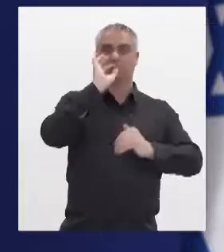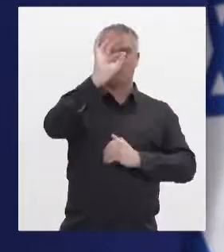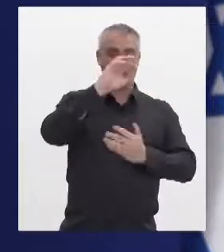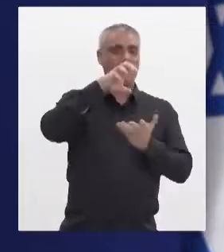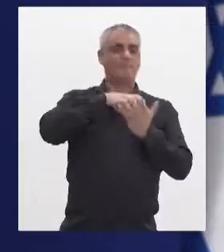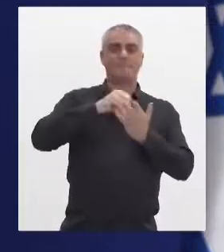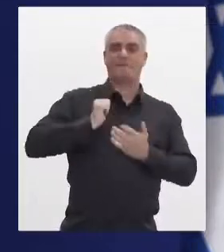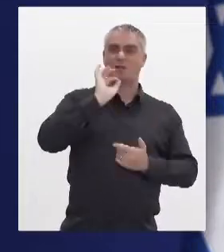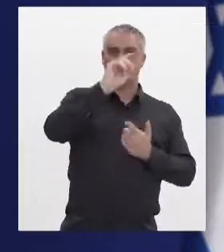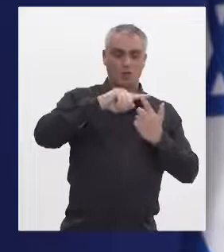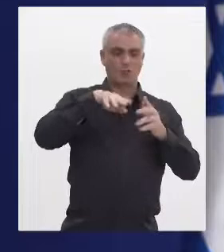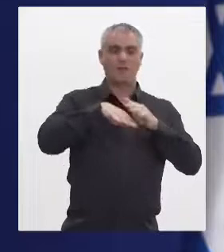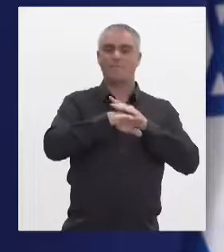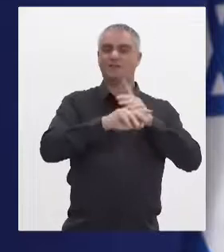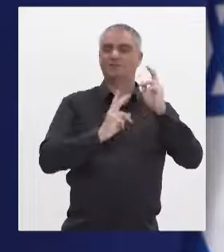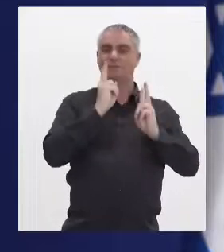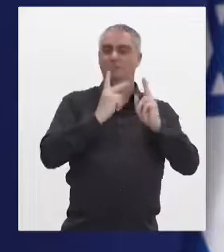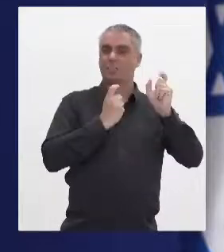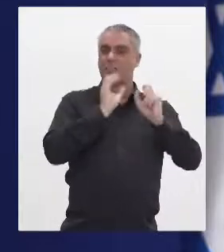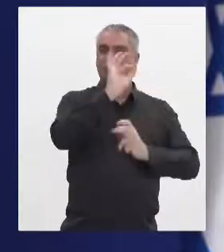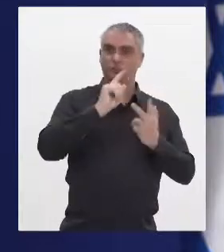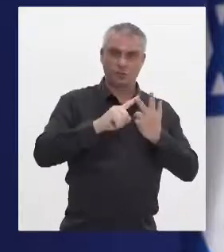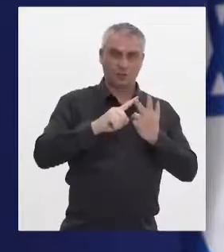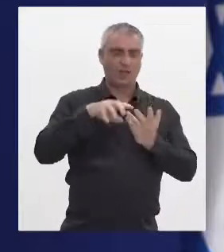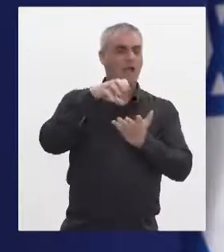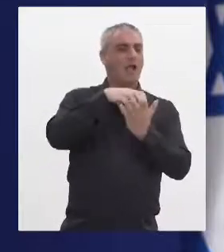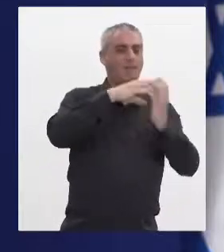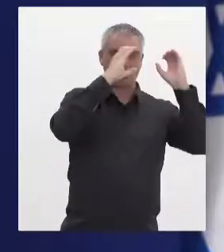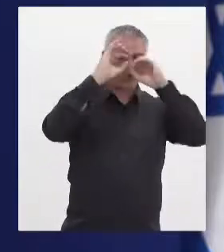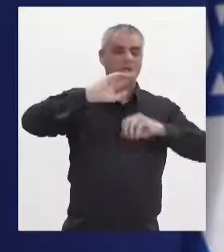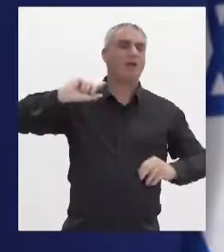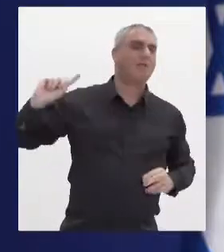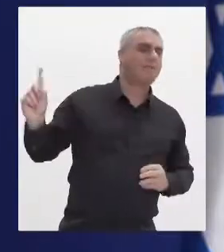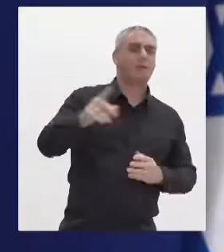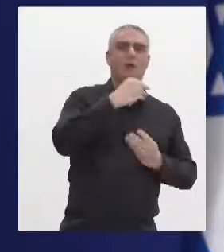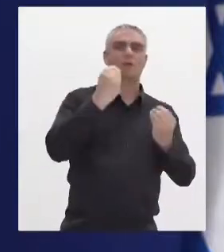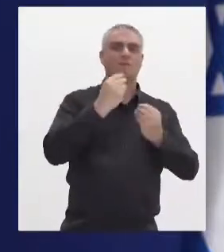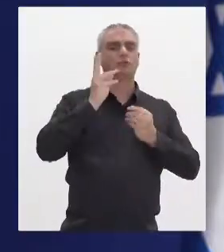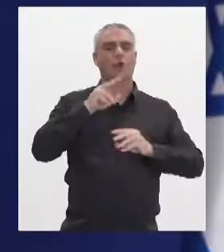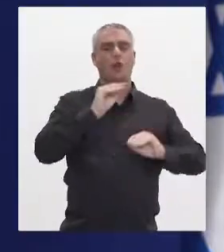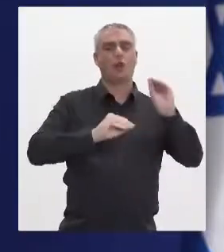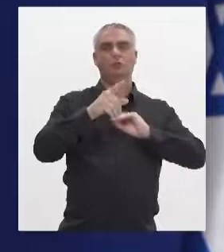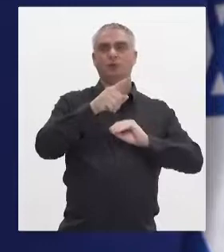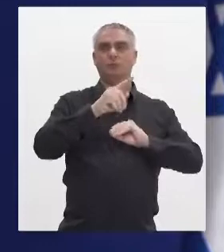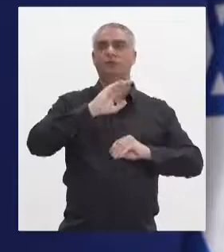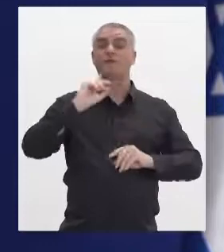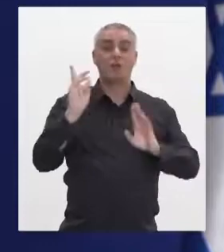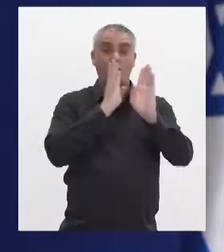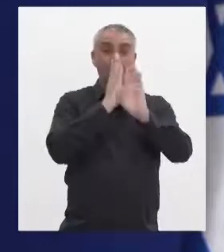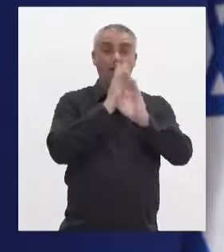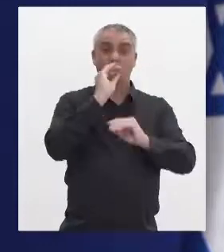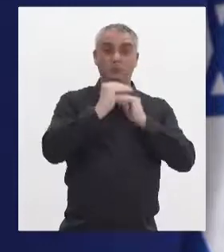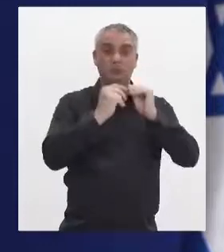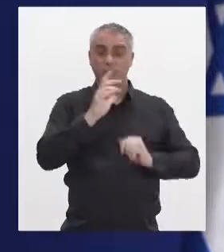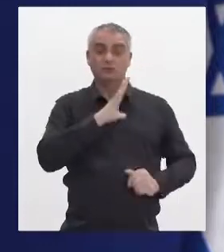במפקדות במחסנים לאמצעי לחימה בעמדות בכל תשתית שעלולה לשמש אותו ובכל מחבל חיזבלה